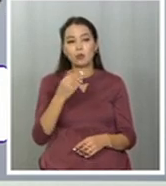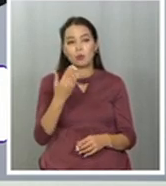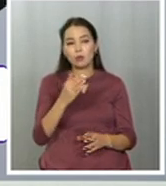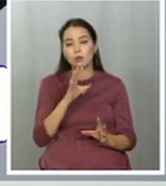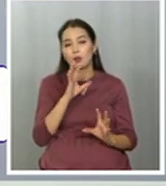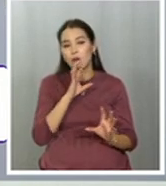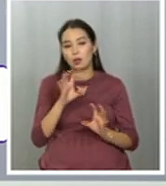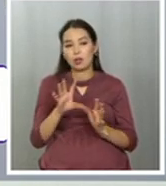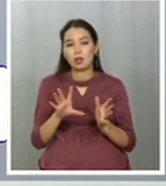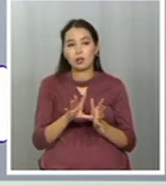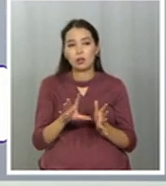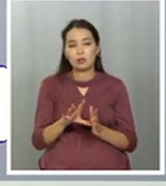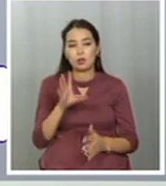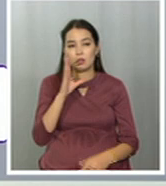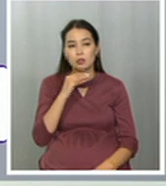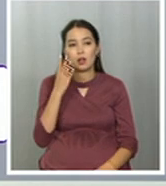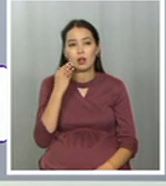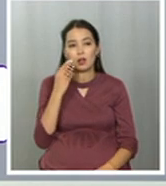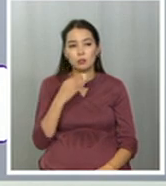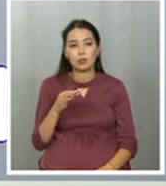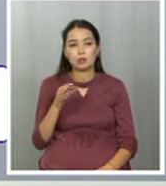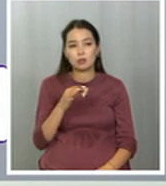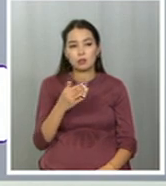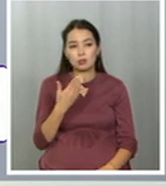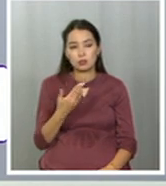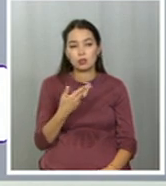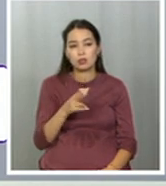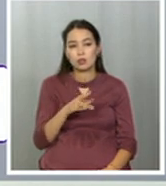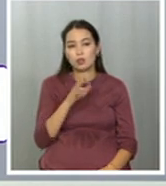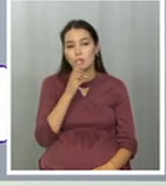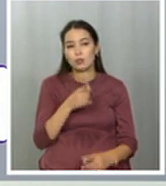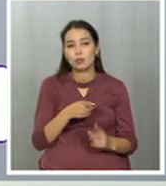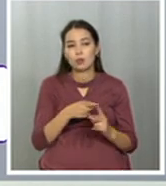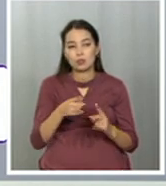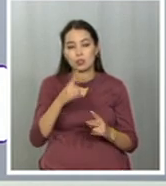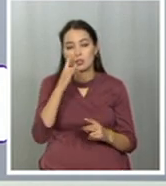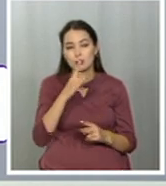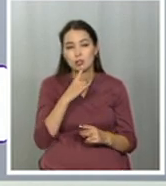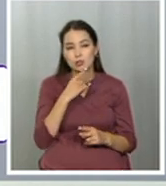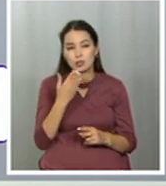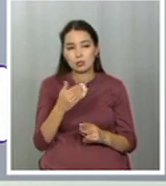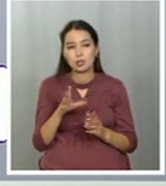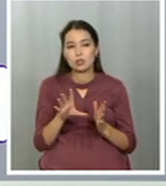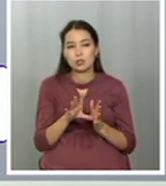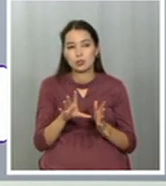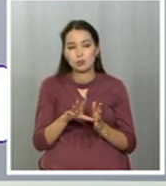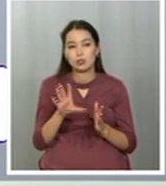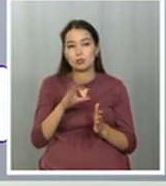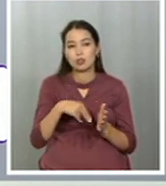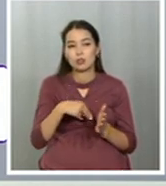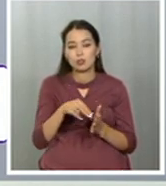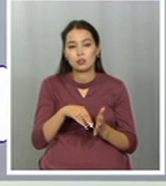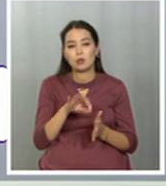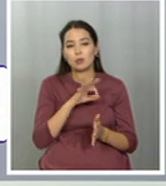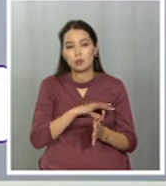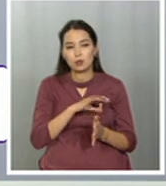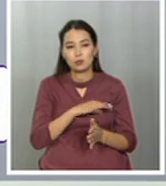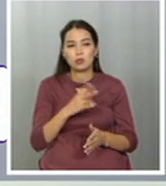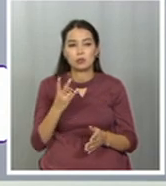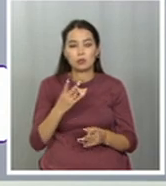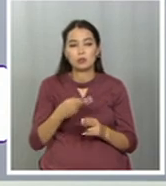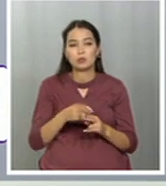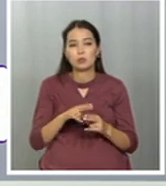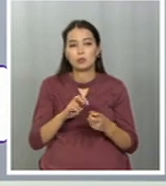Біз Алматы облысында көп осы уақытқа дейін Қырғызстан мемлекетінің электр энергиясын сатып алып пайдаланып келдік. Осы